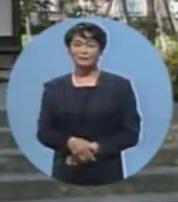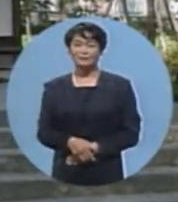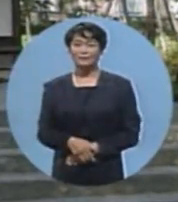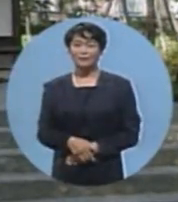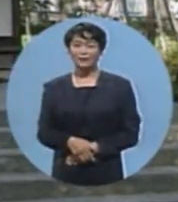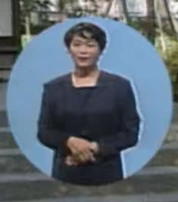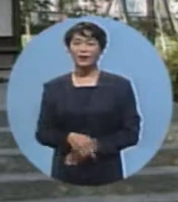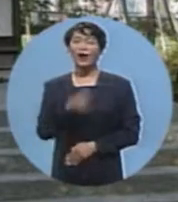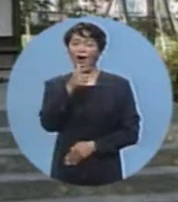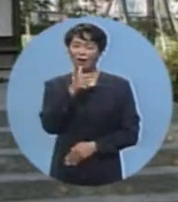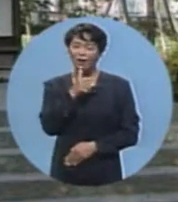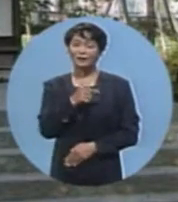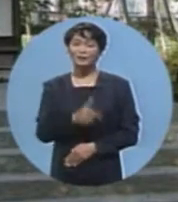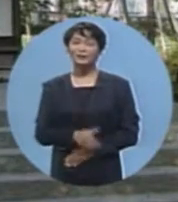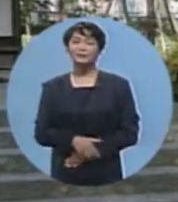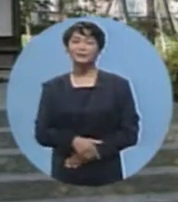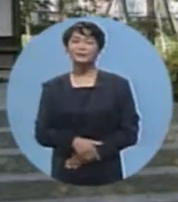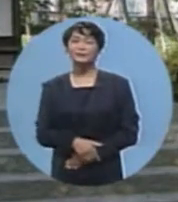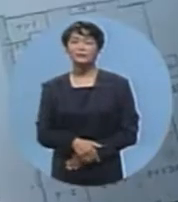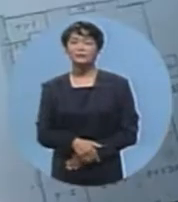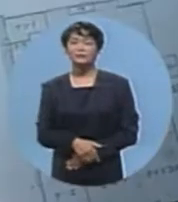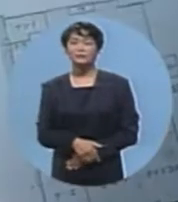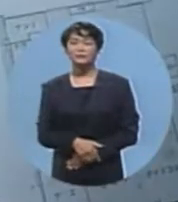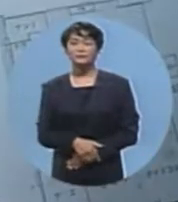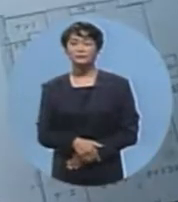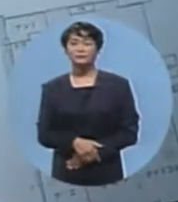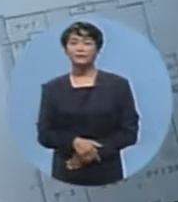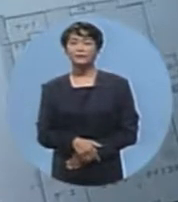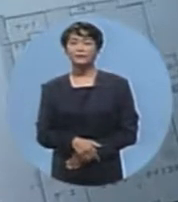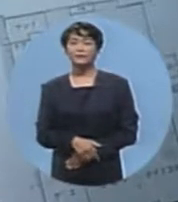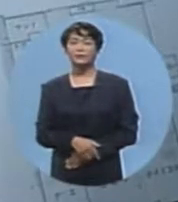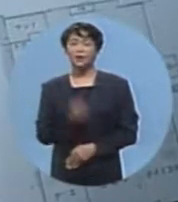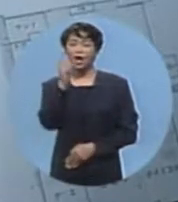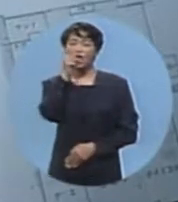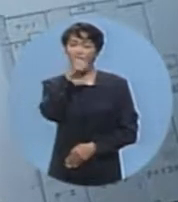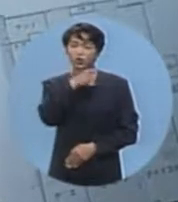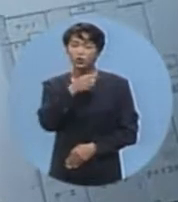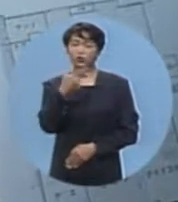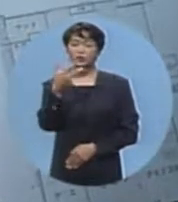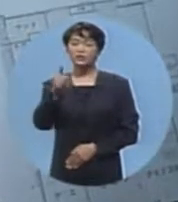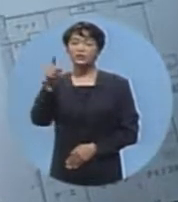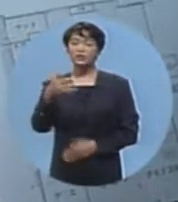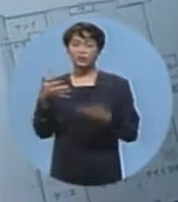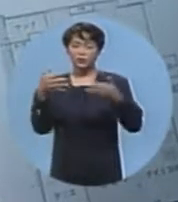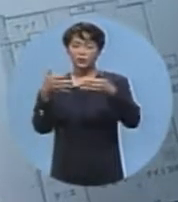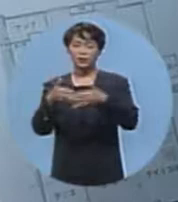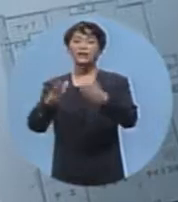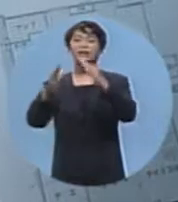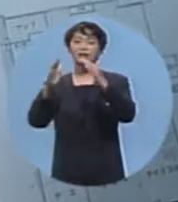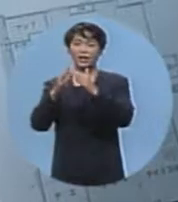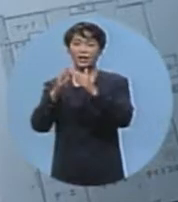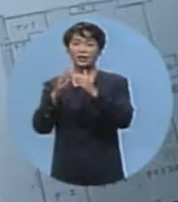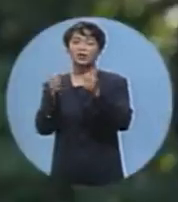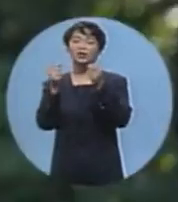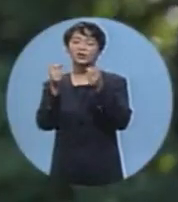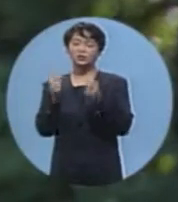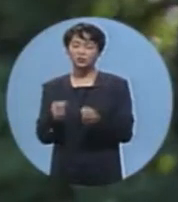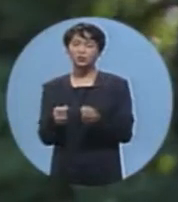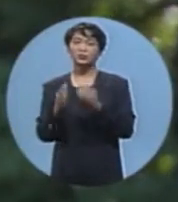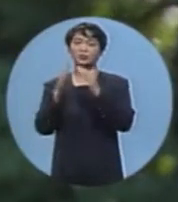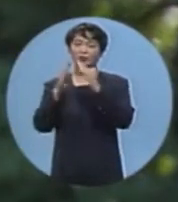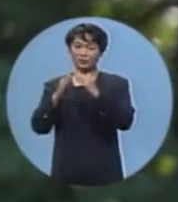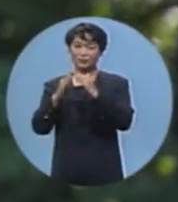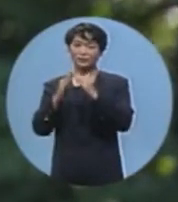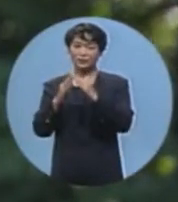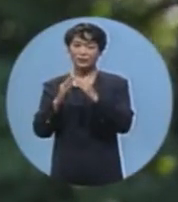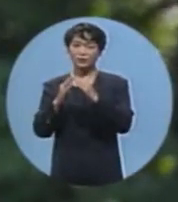はは、なるほどね。旧篠崎家住宅、母屋かな、これ。うん、